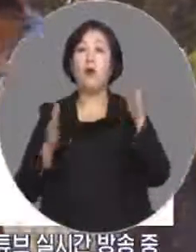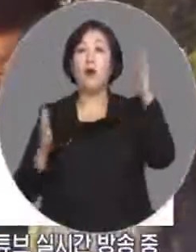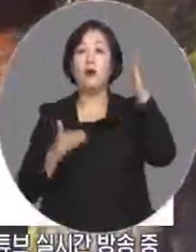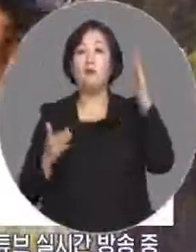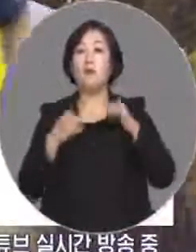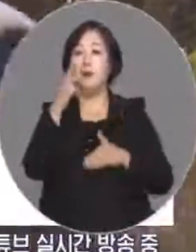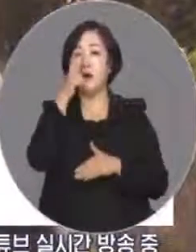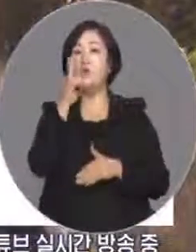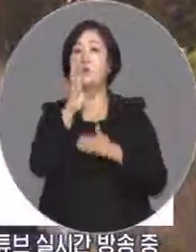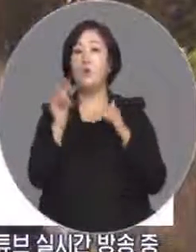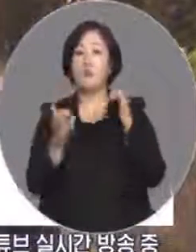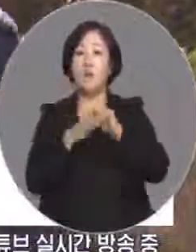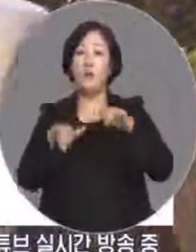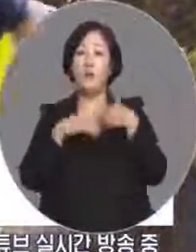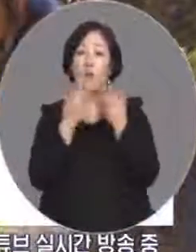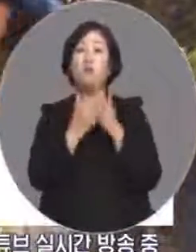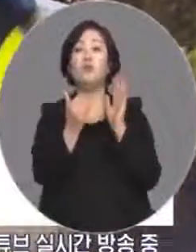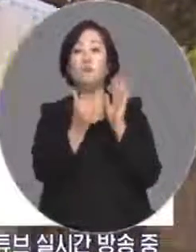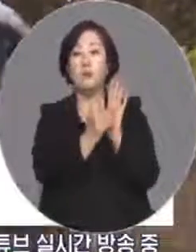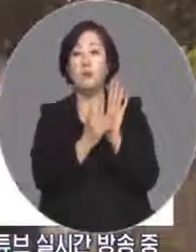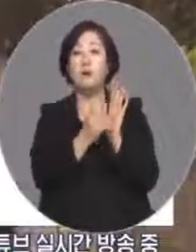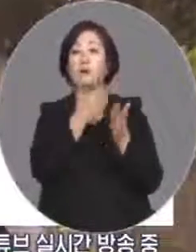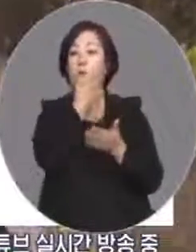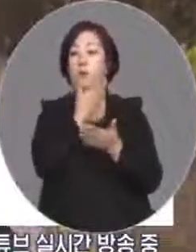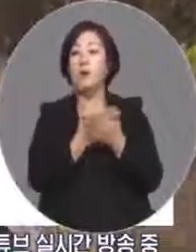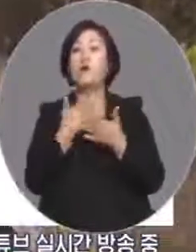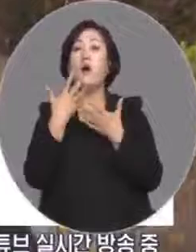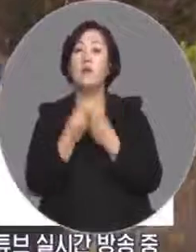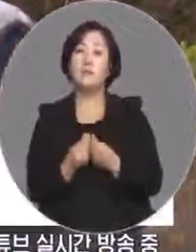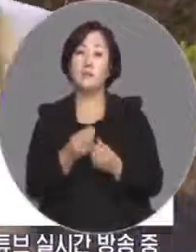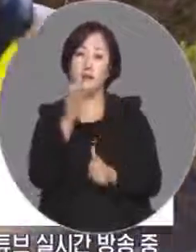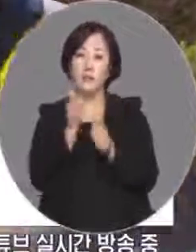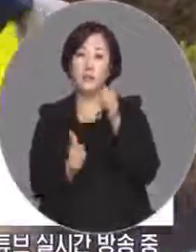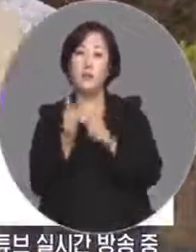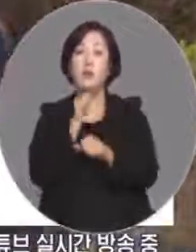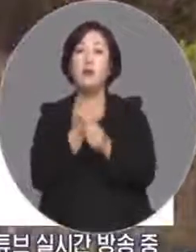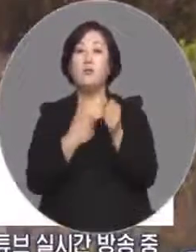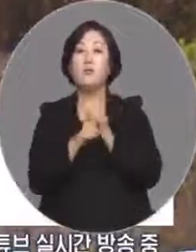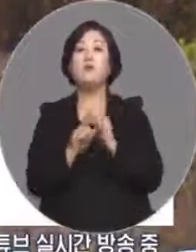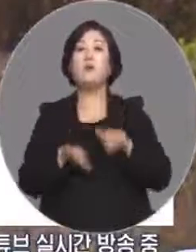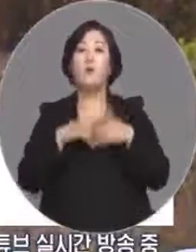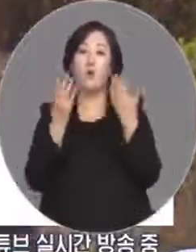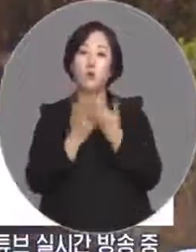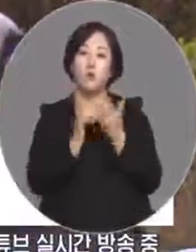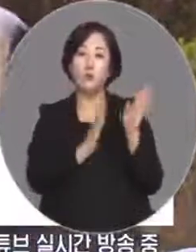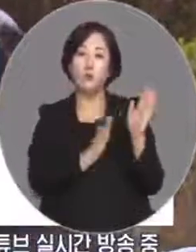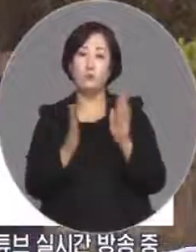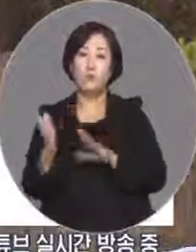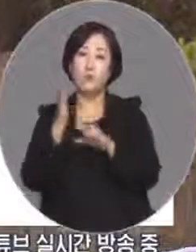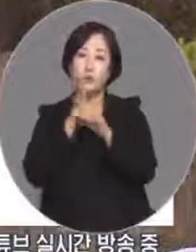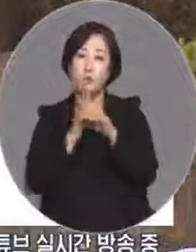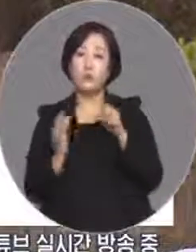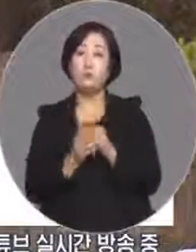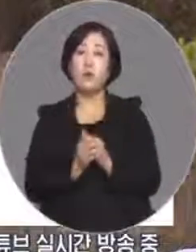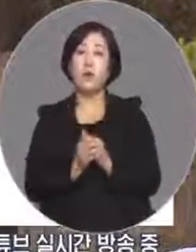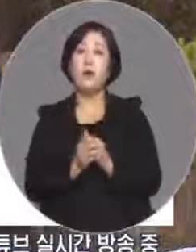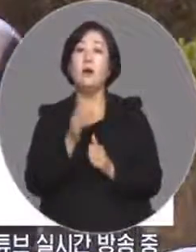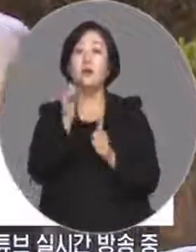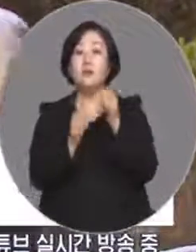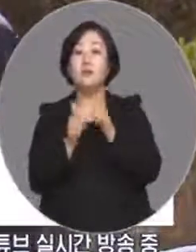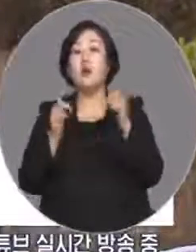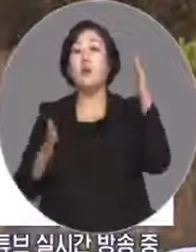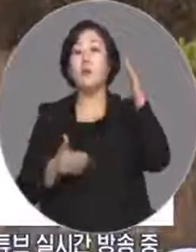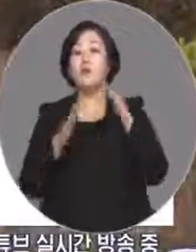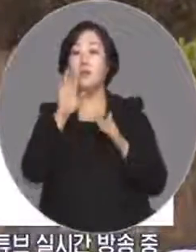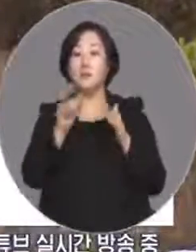방역, 감독관 방역을 철저히 해서 수험생들이 안전하게 시험 칠수 있도록 만반의 준비를 다하고 있습니다. 수능생들도